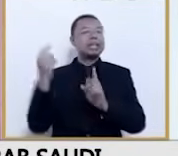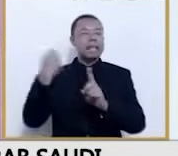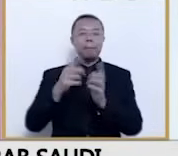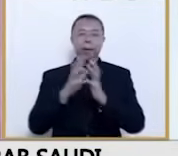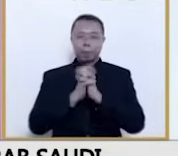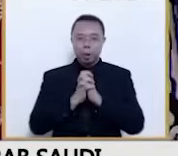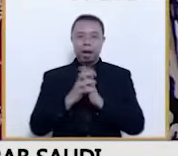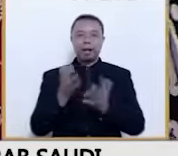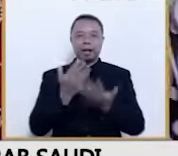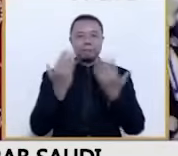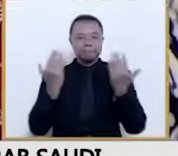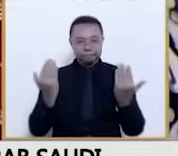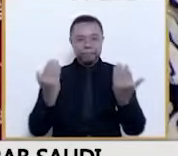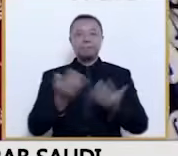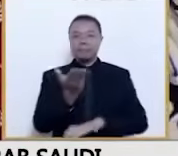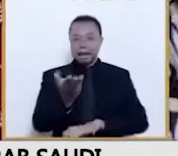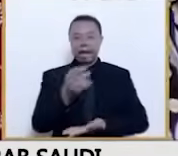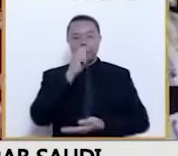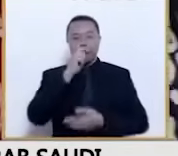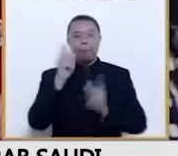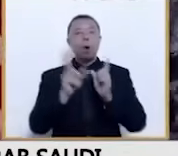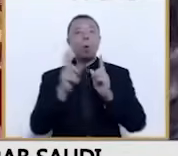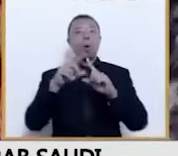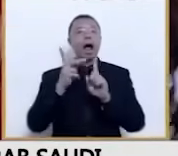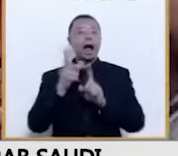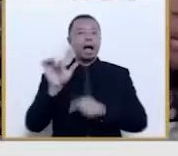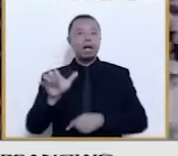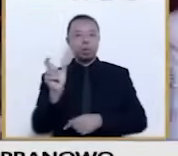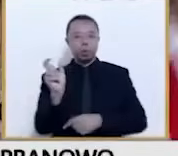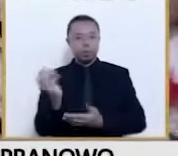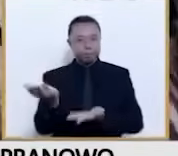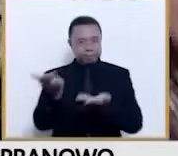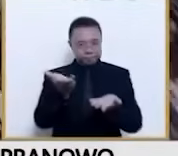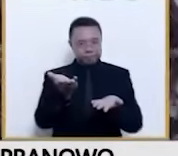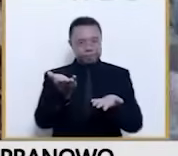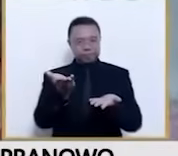Bapak Wahyu Dinata dengan hormat kami persilakan.